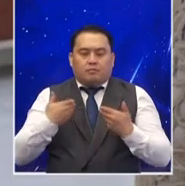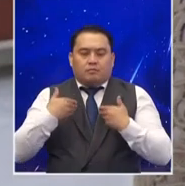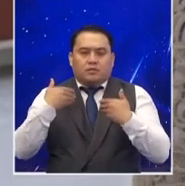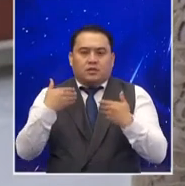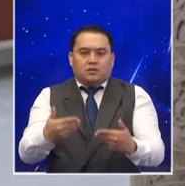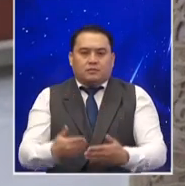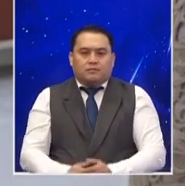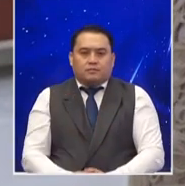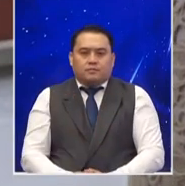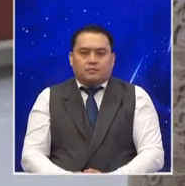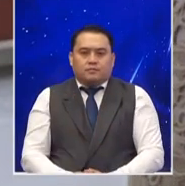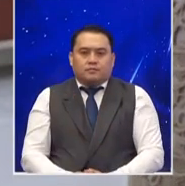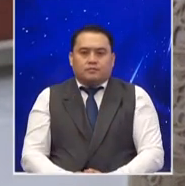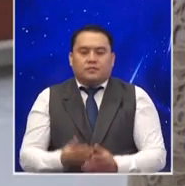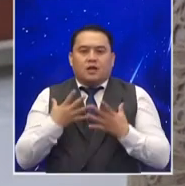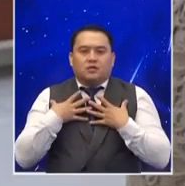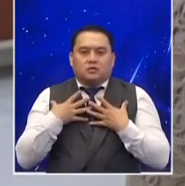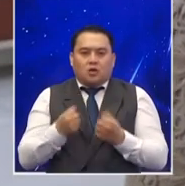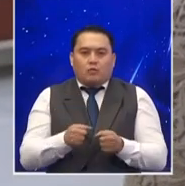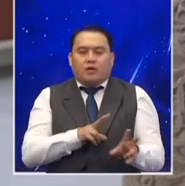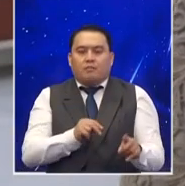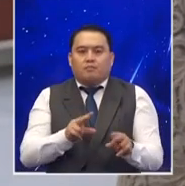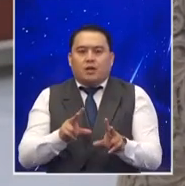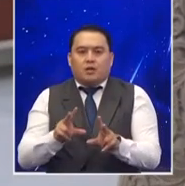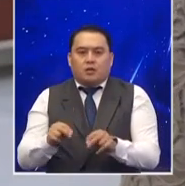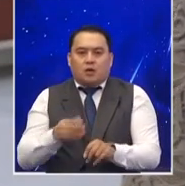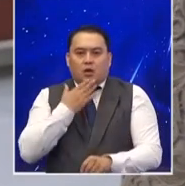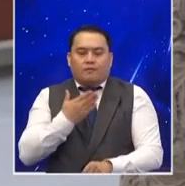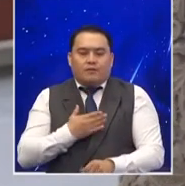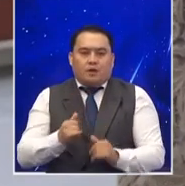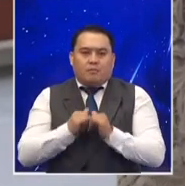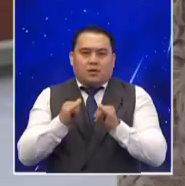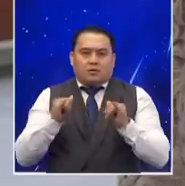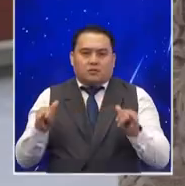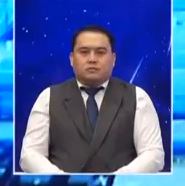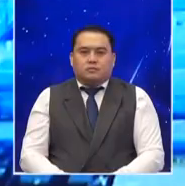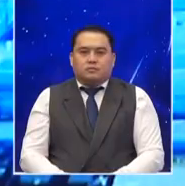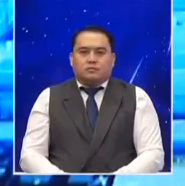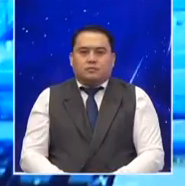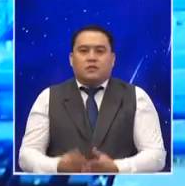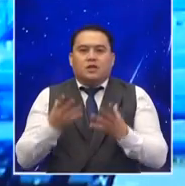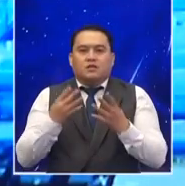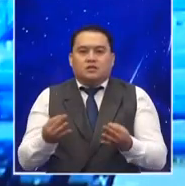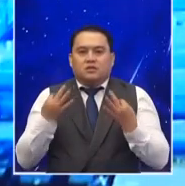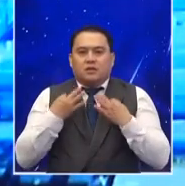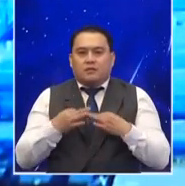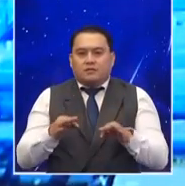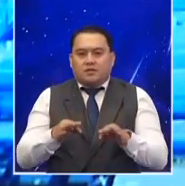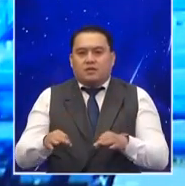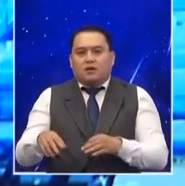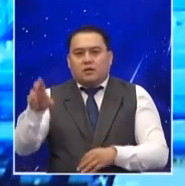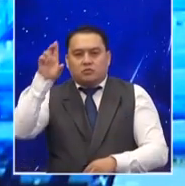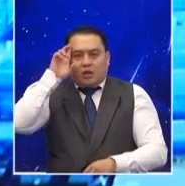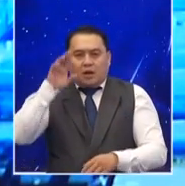праздником, здоровья, благополучия, любви, процветания. Продуктивный тандем. В честь